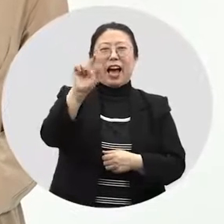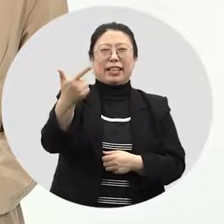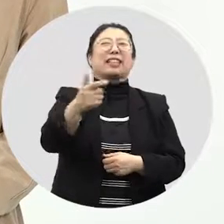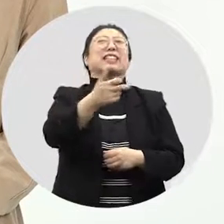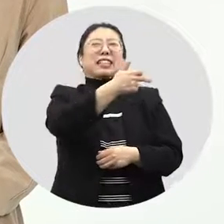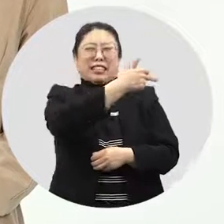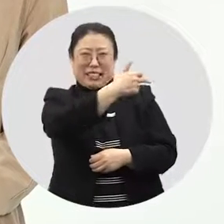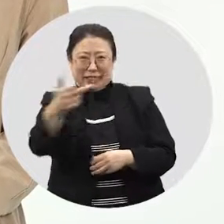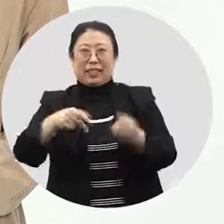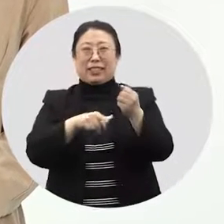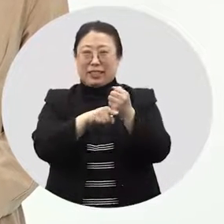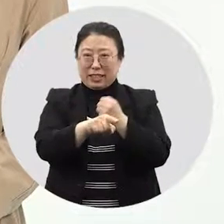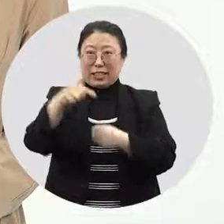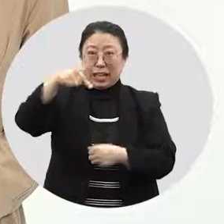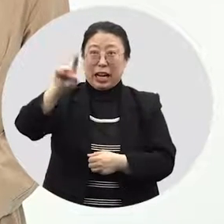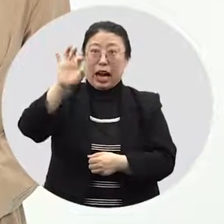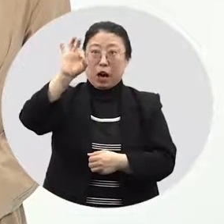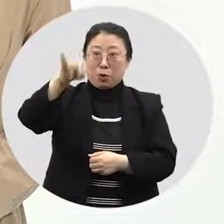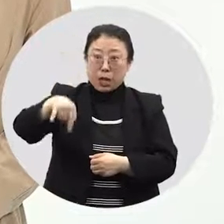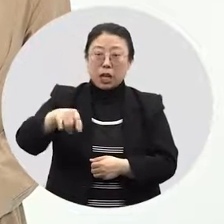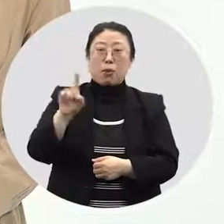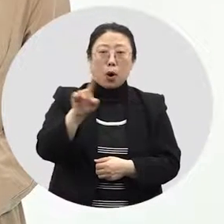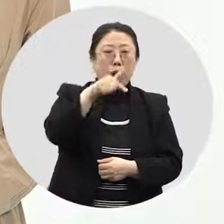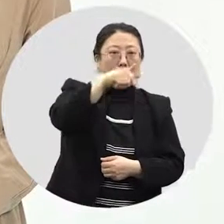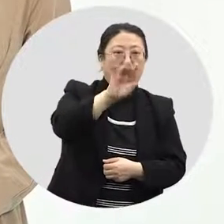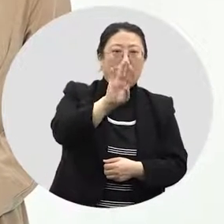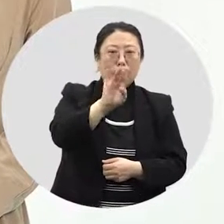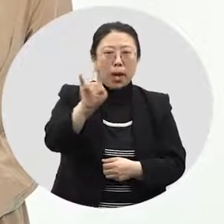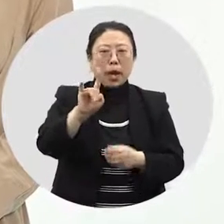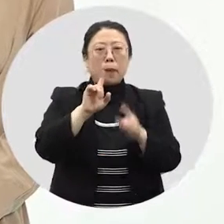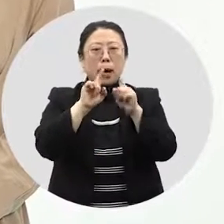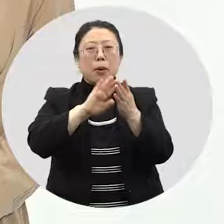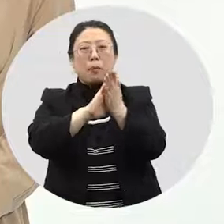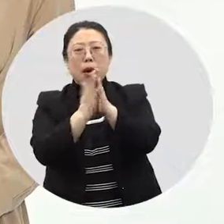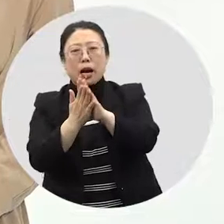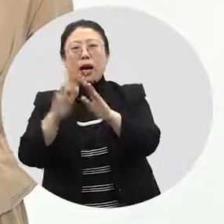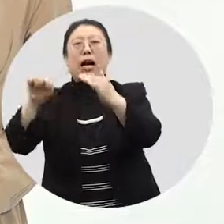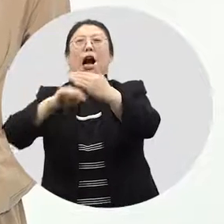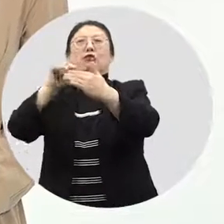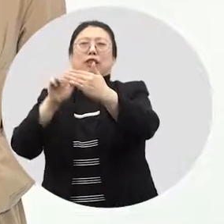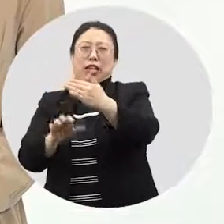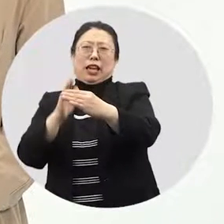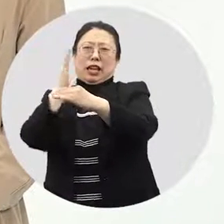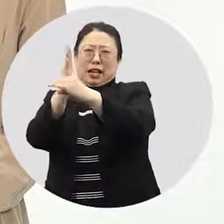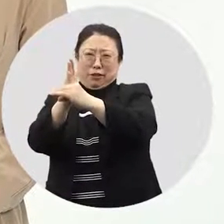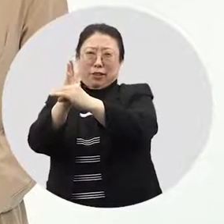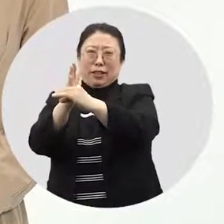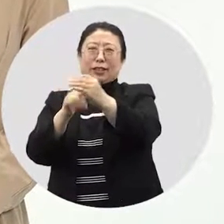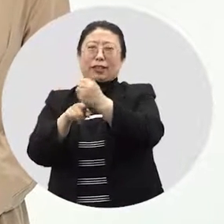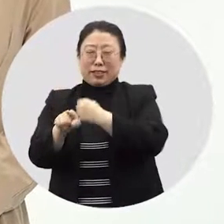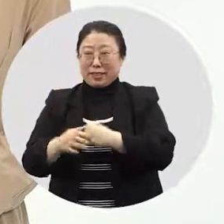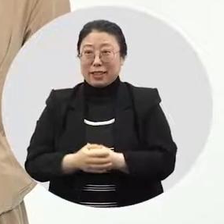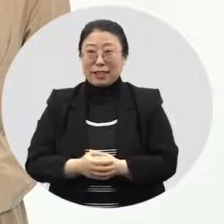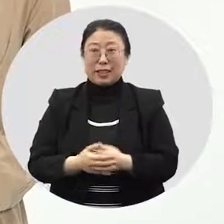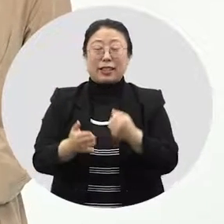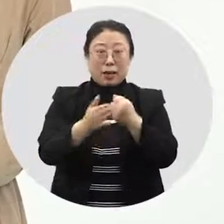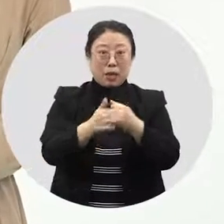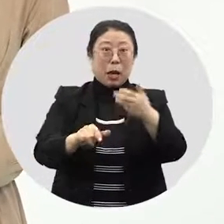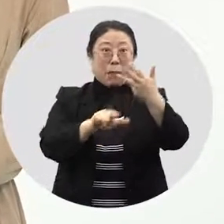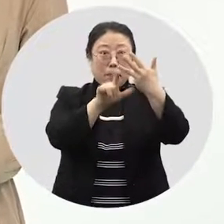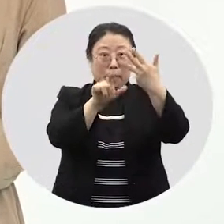한가위에 하는 크다는 뜻이고요 가위는 가베가 변한 말로 가운데라는 뜻이에요